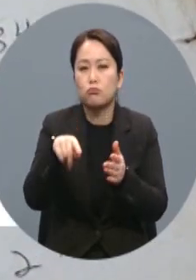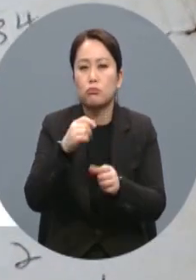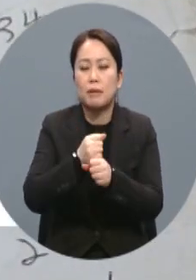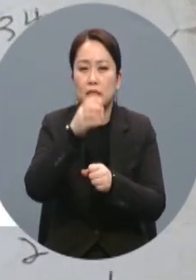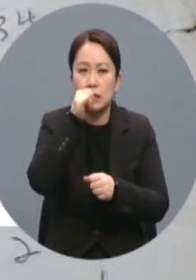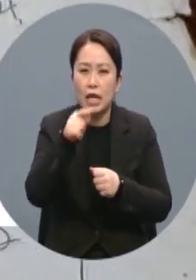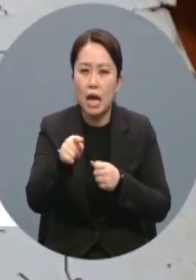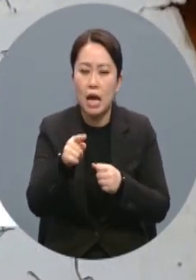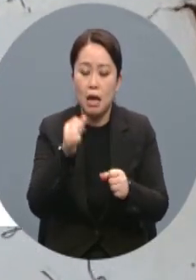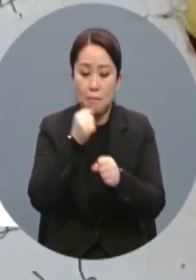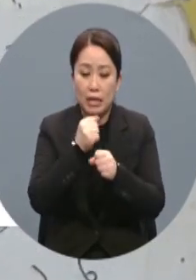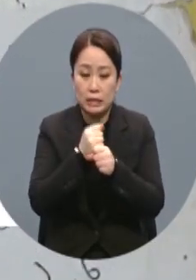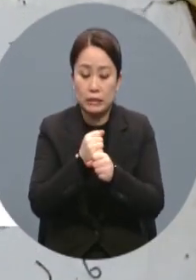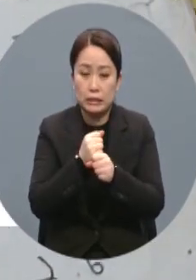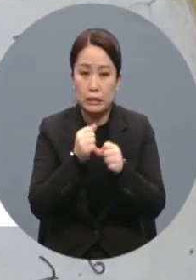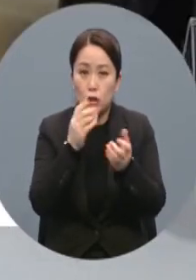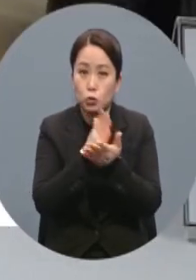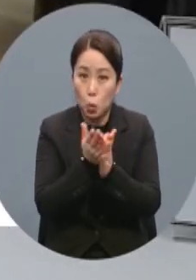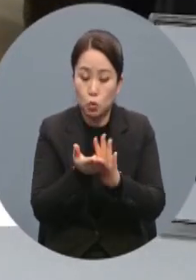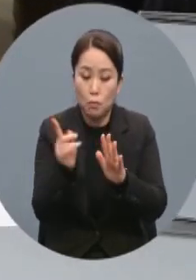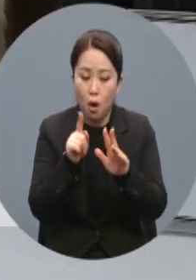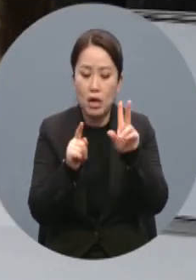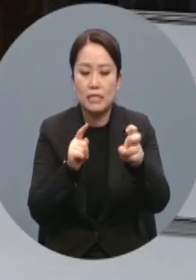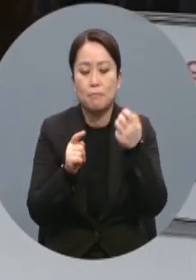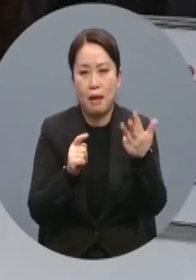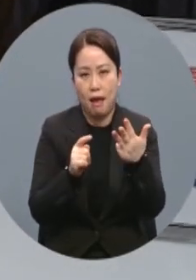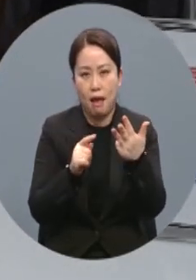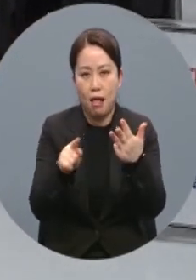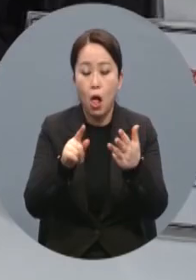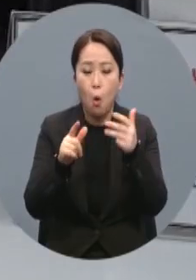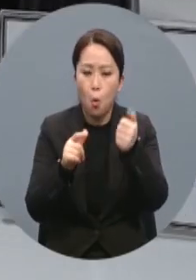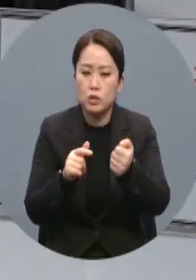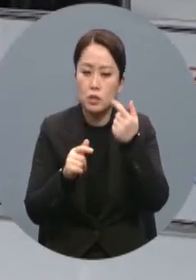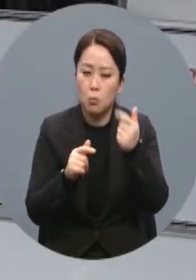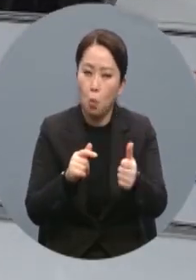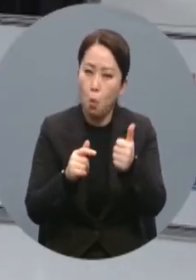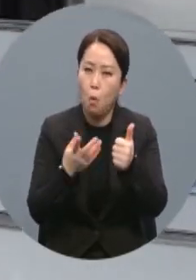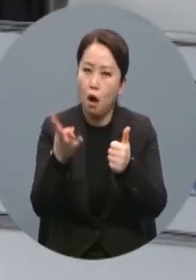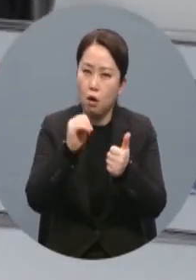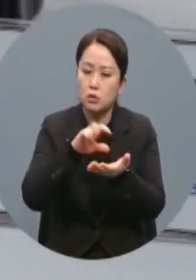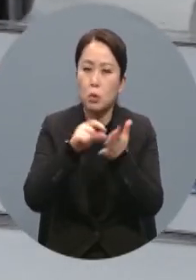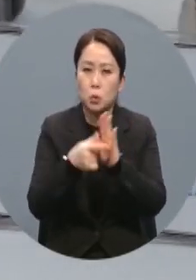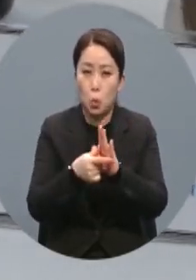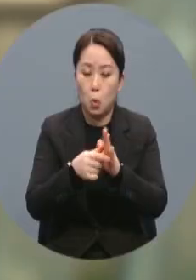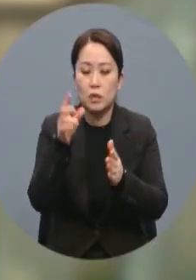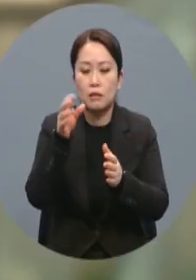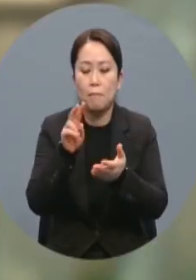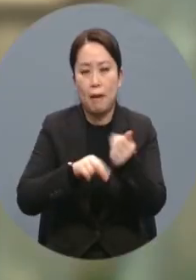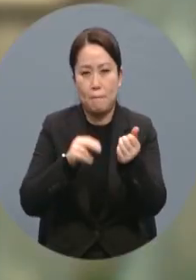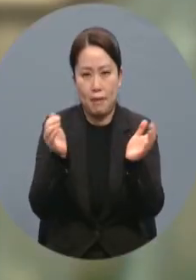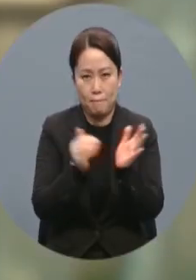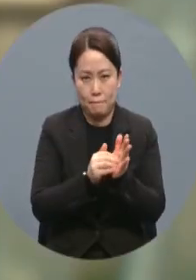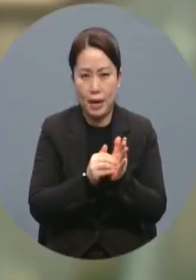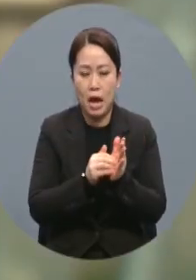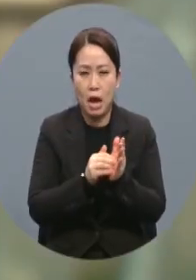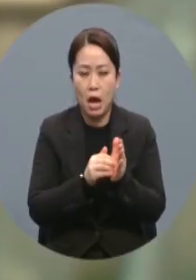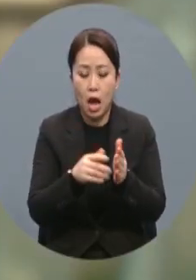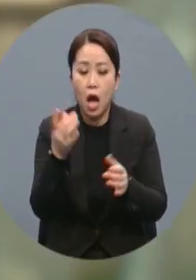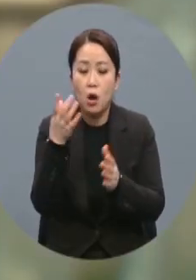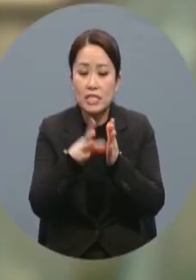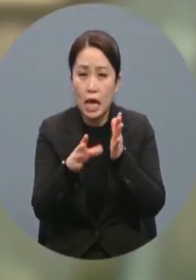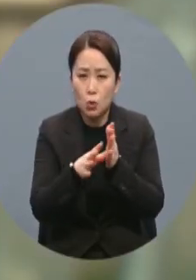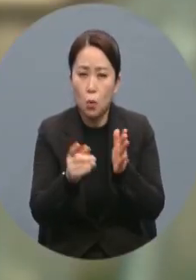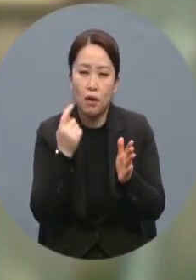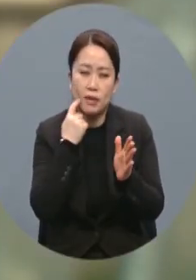제조한 제품 28 중 55억 원 어치가 시장의 팔려 나갔습니다 업체는 원료를 거지 표기 했을 뿐만